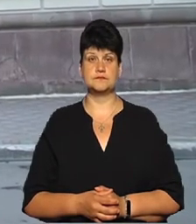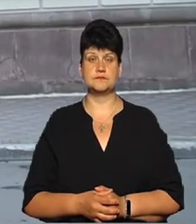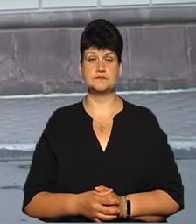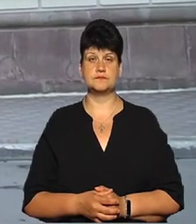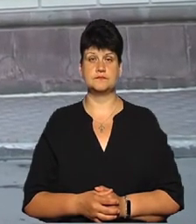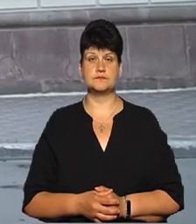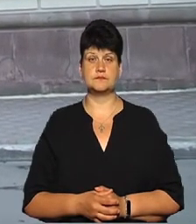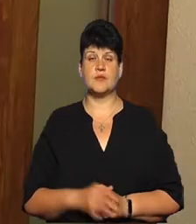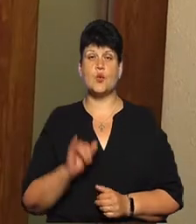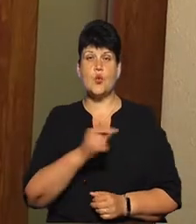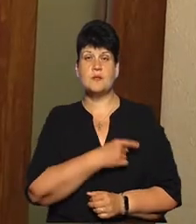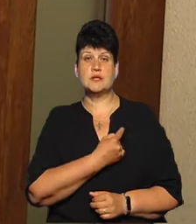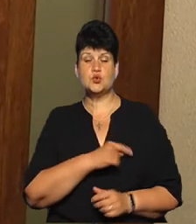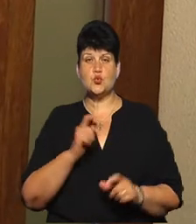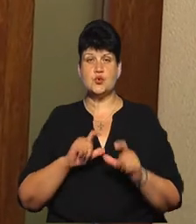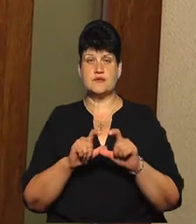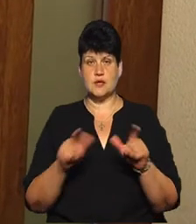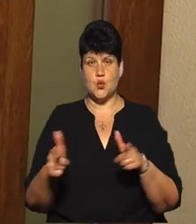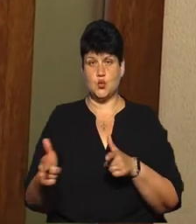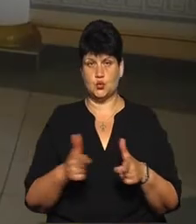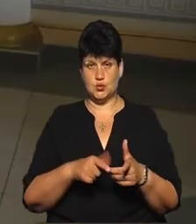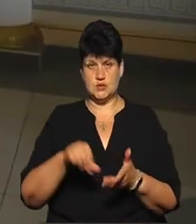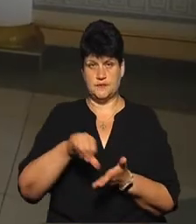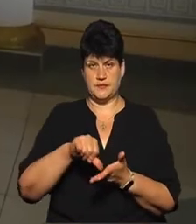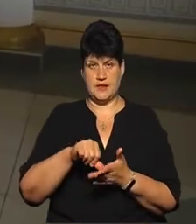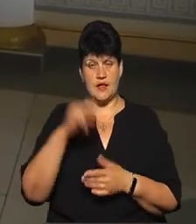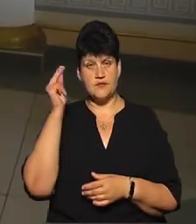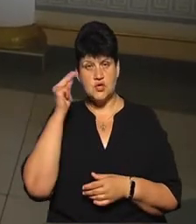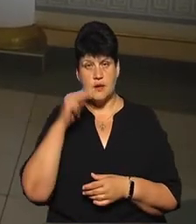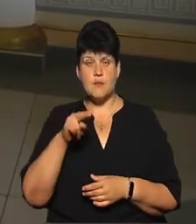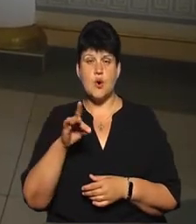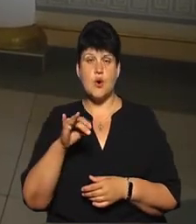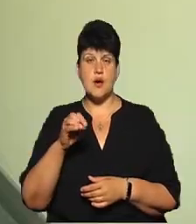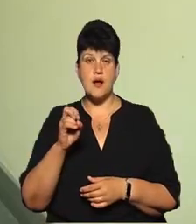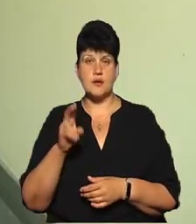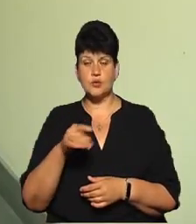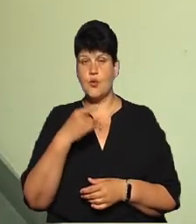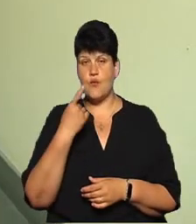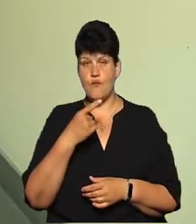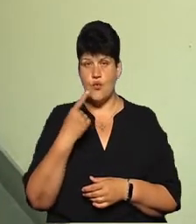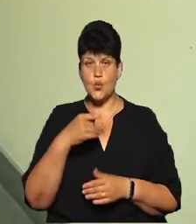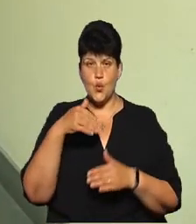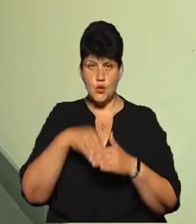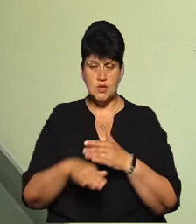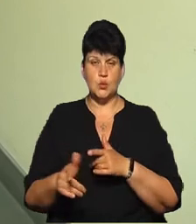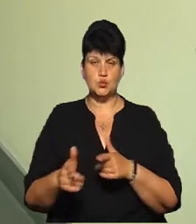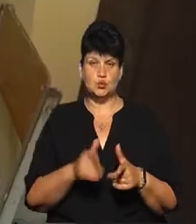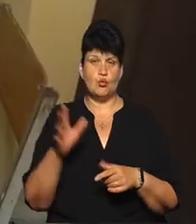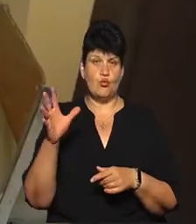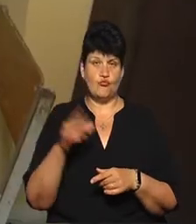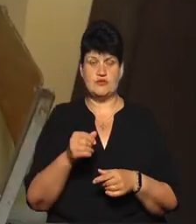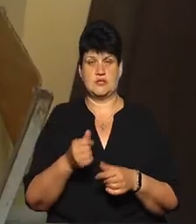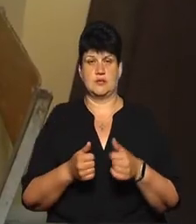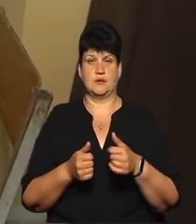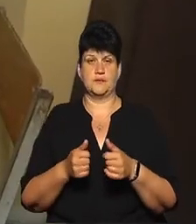У медичному університеті готуються до очного навчання. Проректор Аркадій Шульгай каже, укриття готують в усіх корпусах, а також і